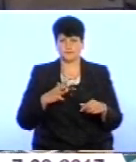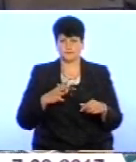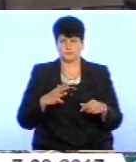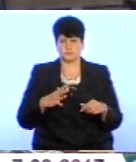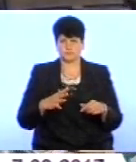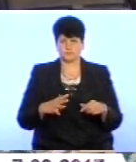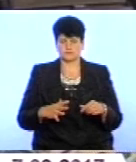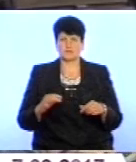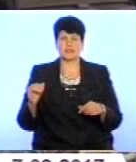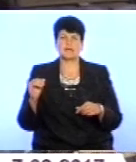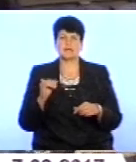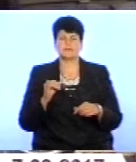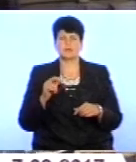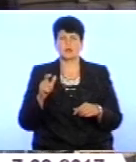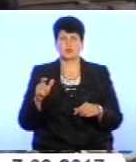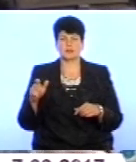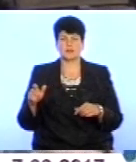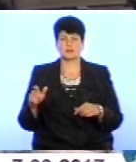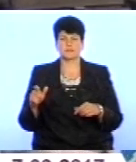І людина, яка